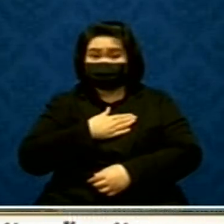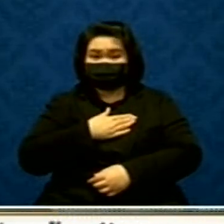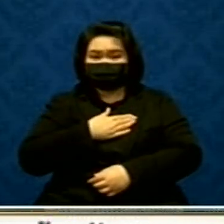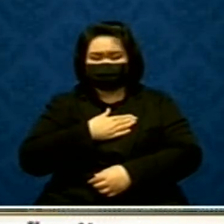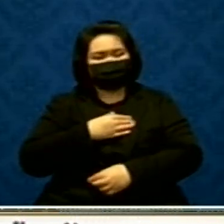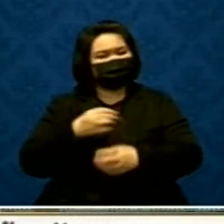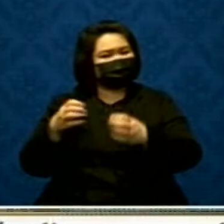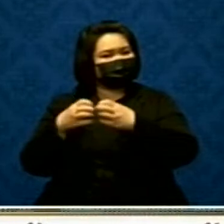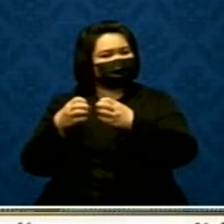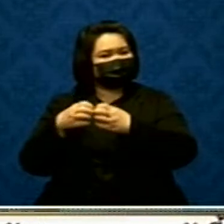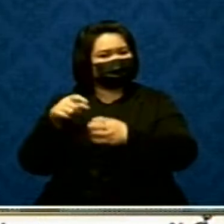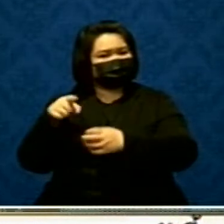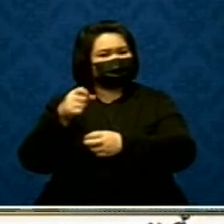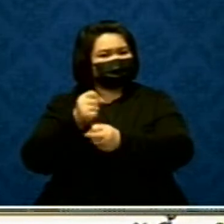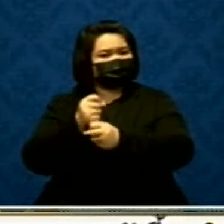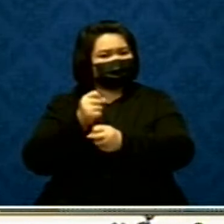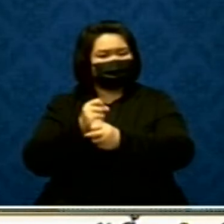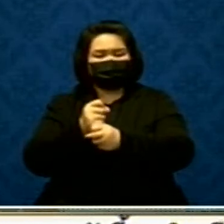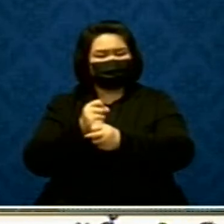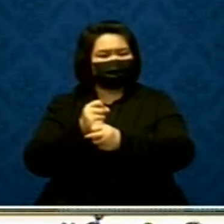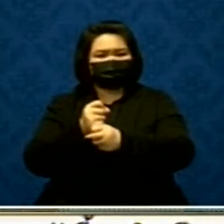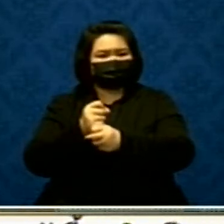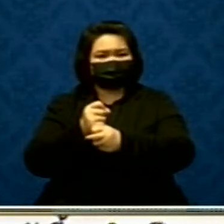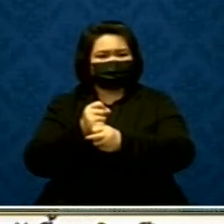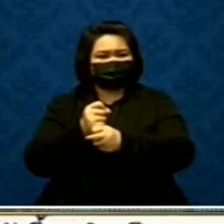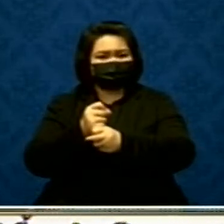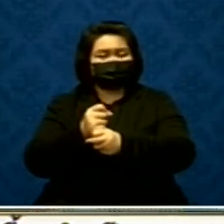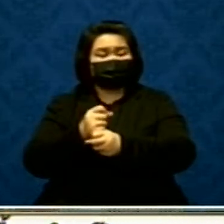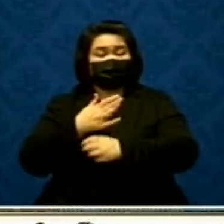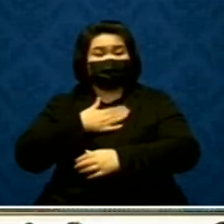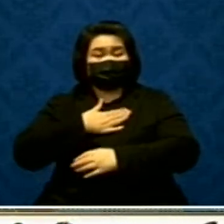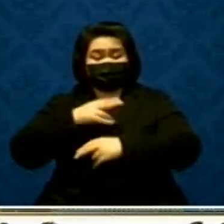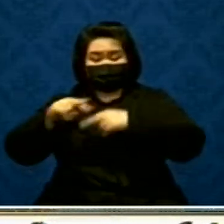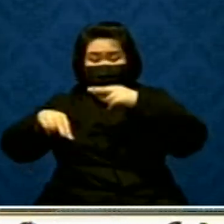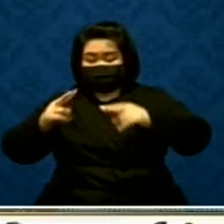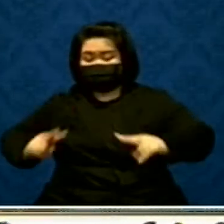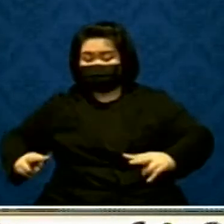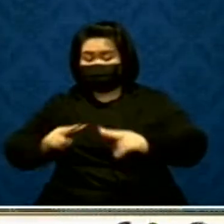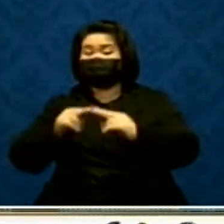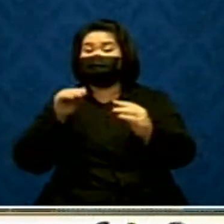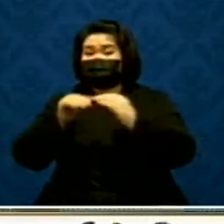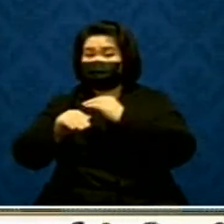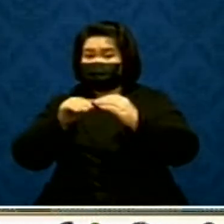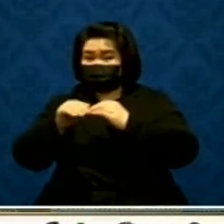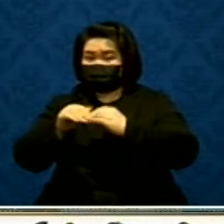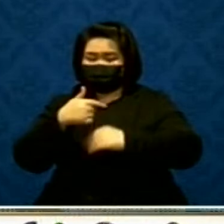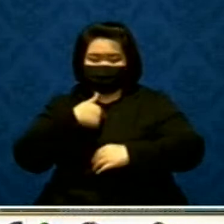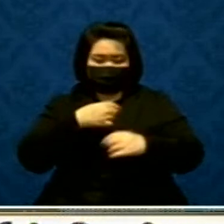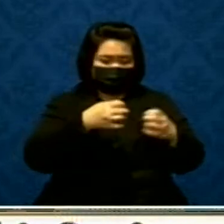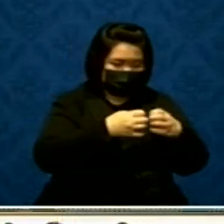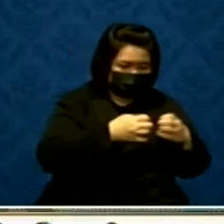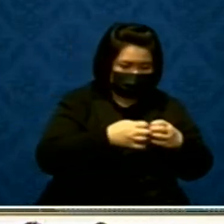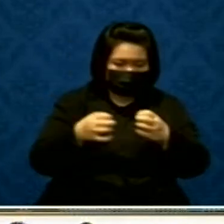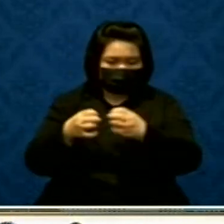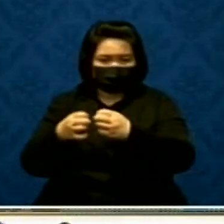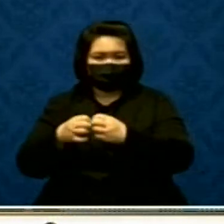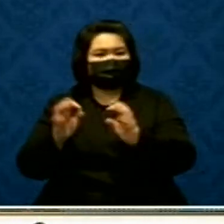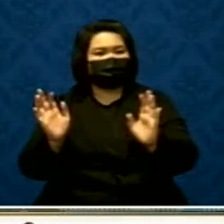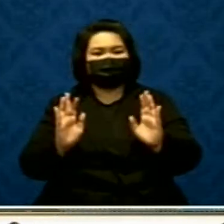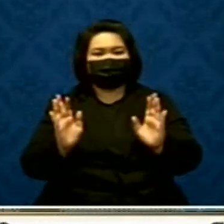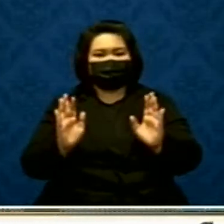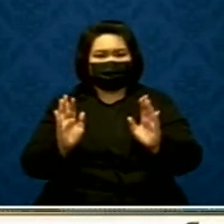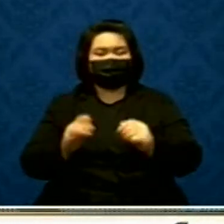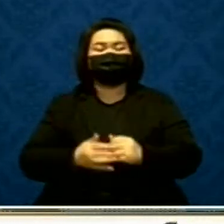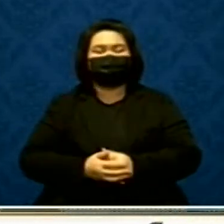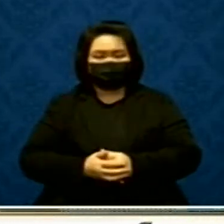ทรกแซงการทำงานของหน่วยงานภายใต้สังกัดกระทรวงคมนาคมนะครับและนะครับยังมีการสั่งการให้หน่วยงานที่รับผิดช